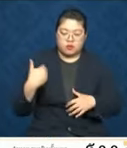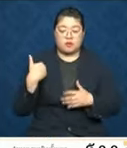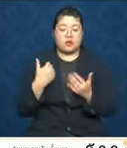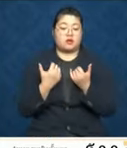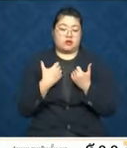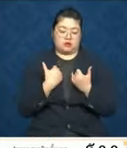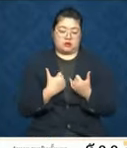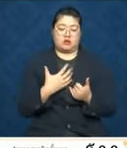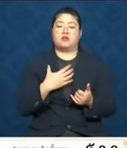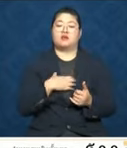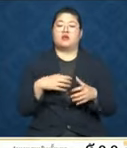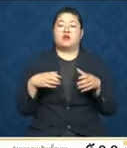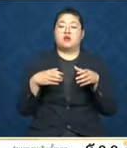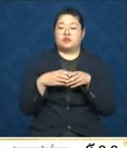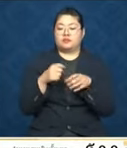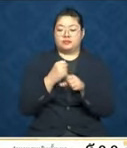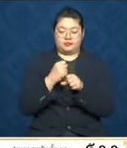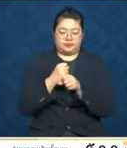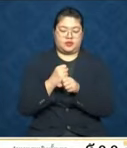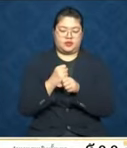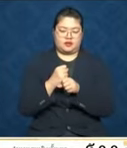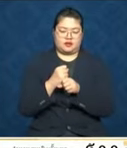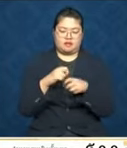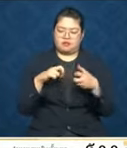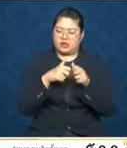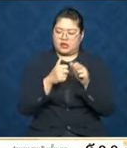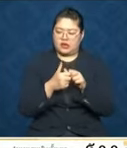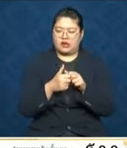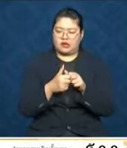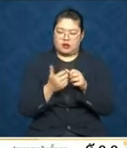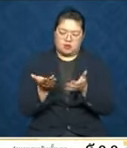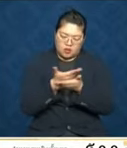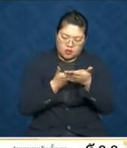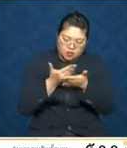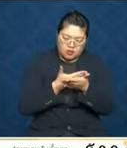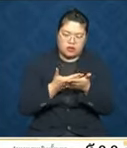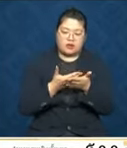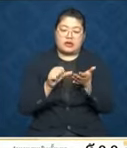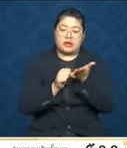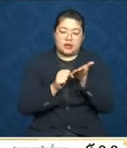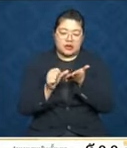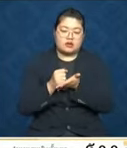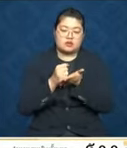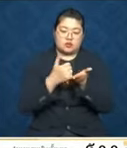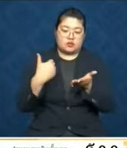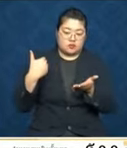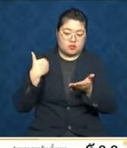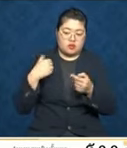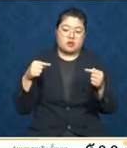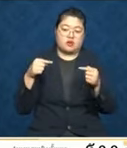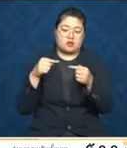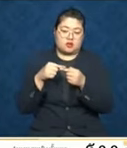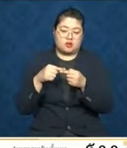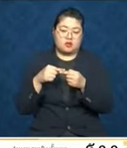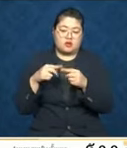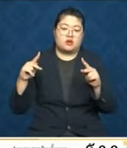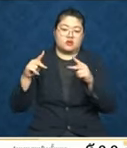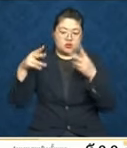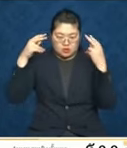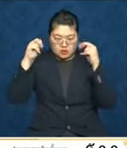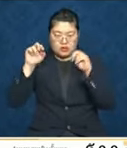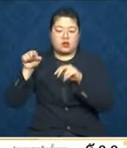าเราก็ดำเนินการทันทีที่มีการหารือทุกสัปดาห์ครับโดยส่งไปที่สำนักนายกรัฐมนตรี